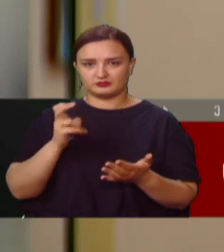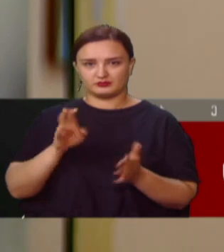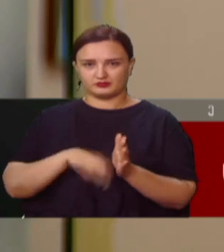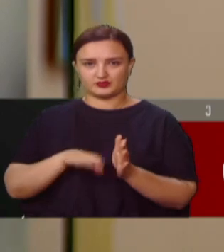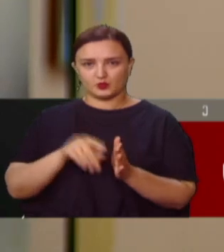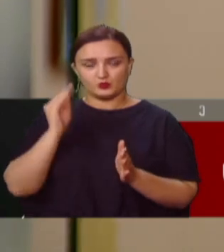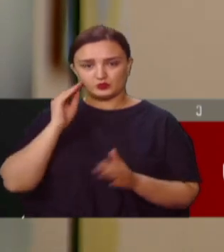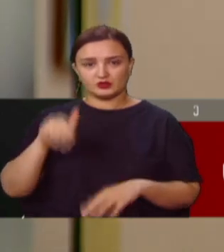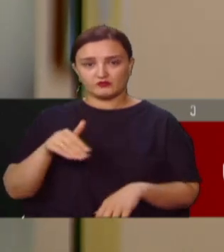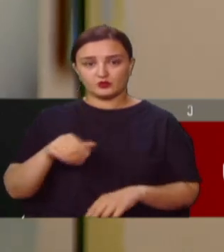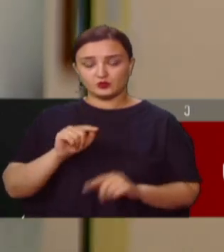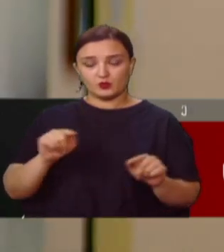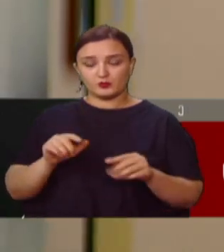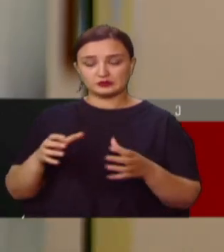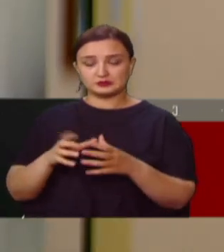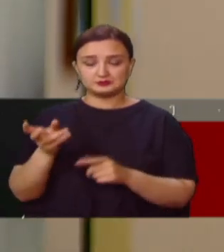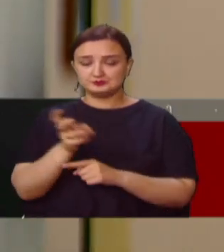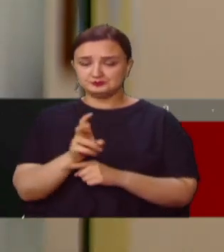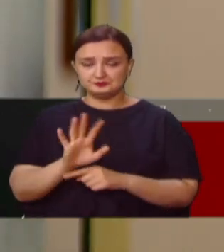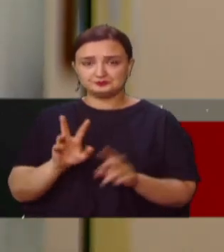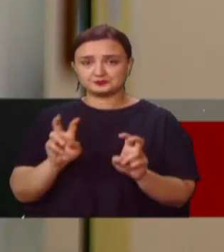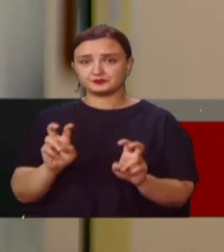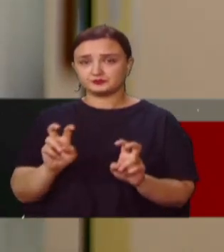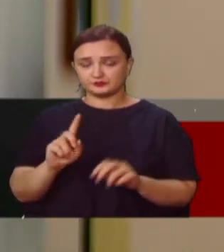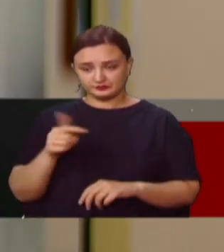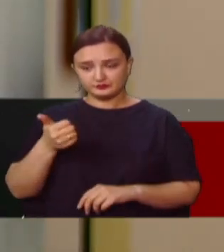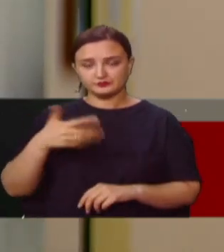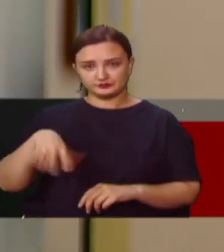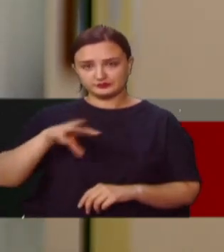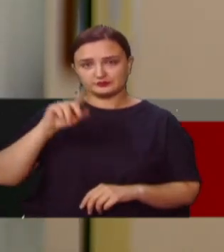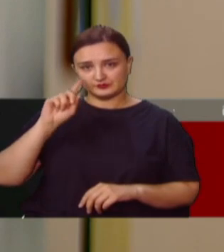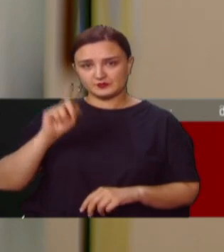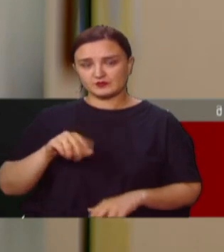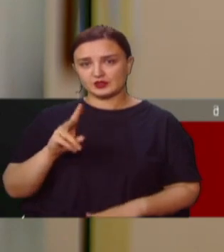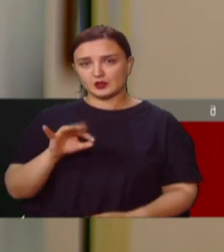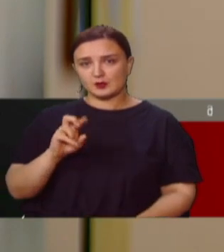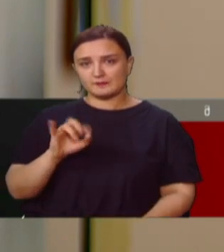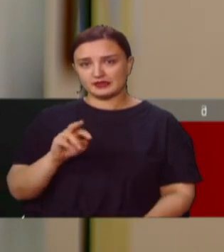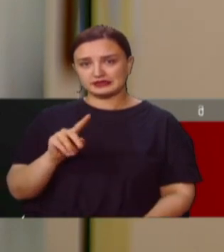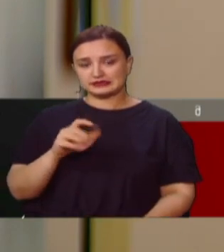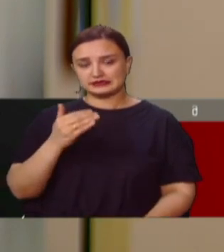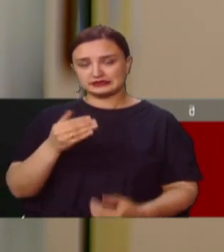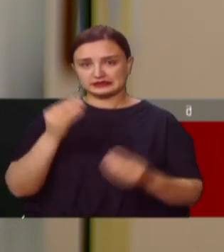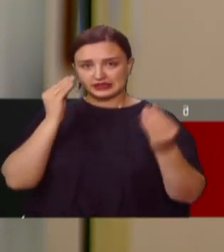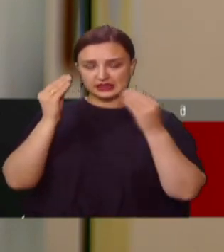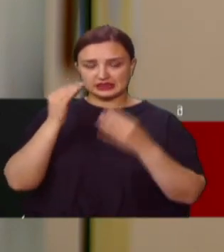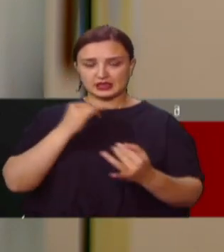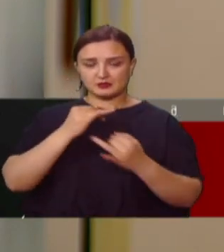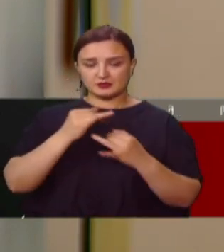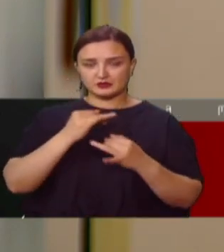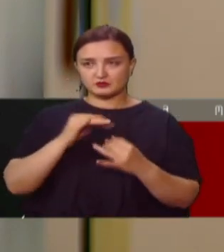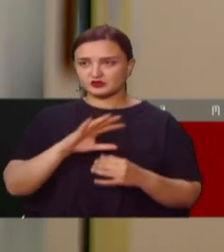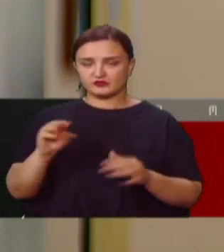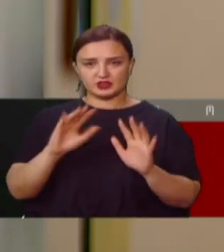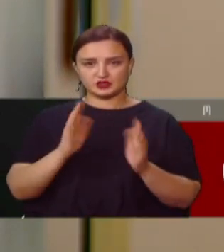ნაწილი ოპოზიციის არაპირებს მოსვლას ნიშნავს ზუსტად იმას, რომ კარგად იციან, რომ ირაკლი კობახიძესთან დებატებში ყველა შემთხვევაში